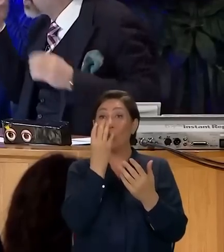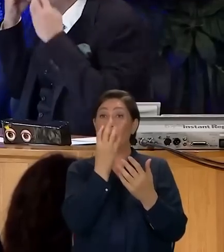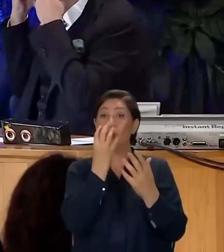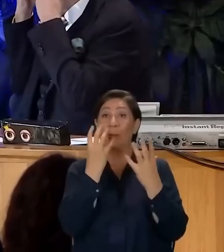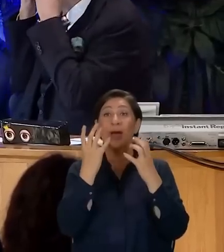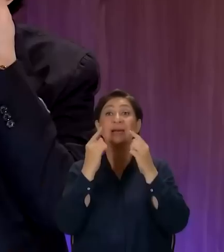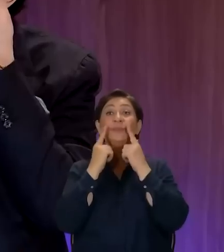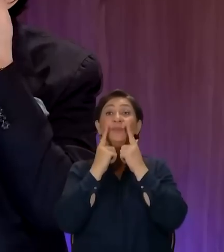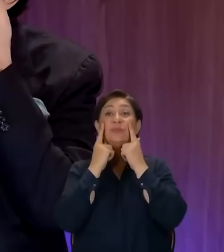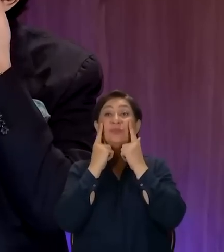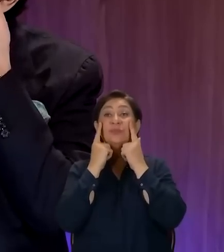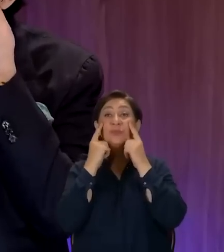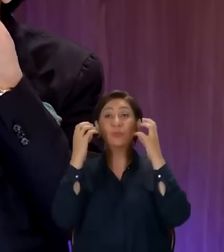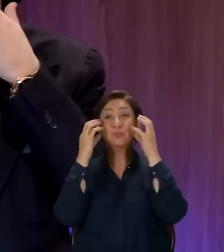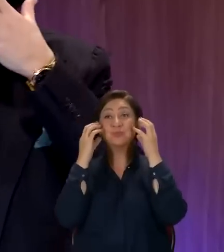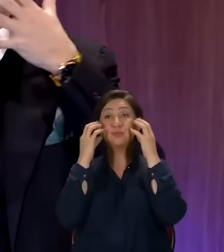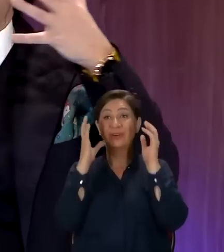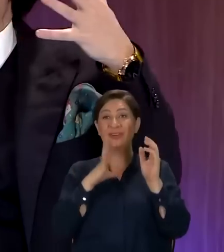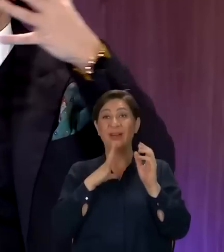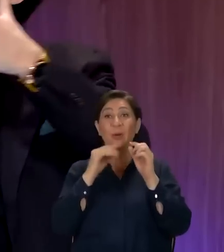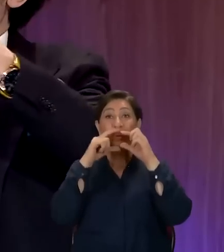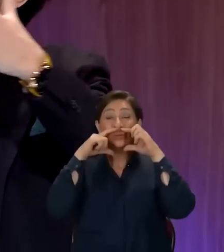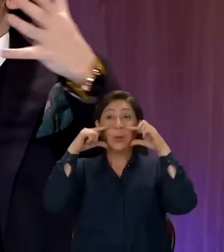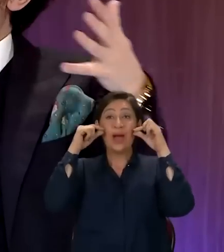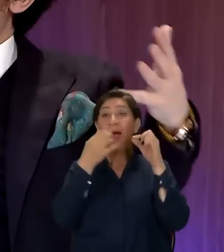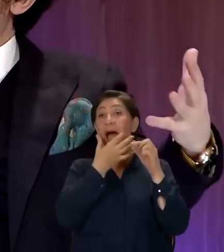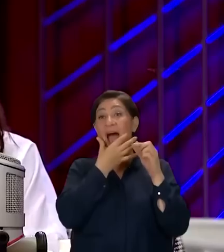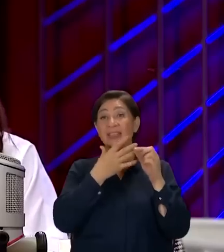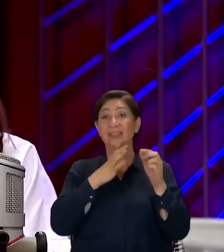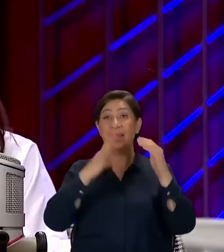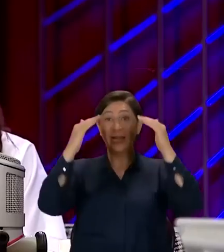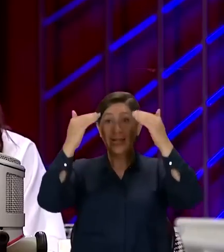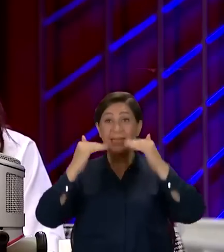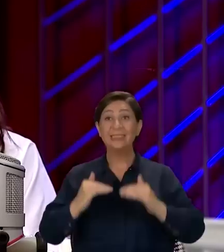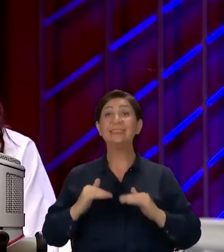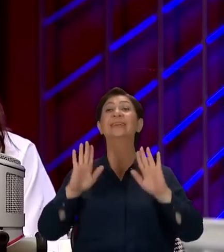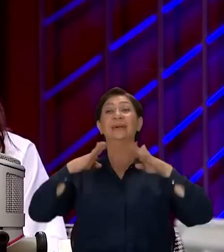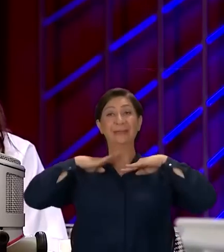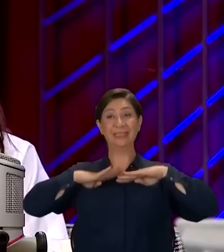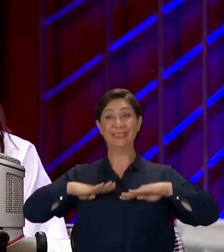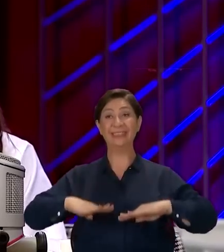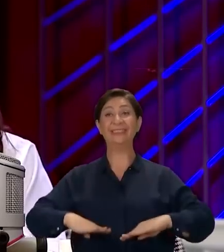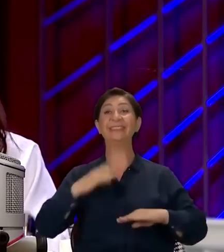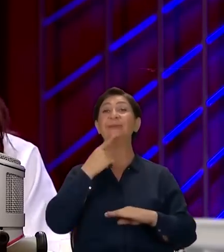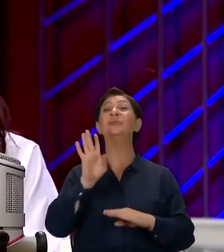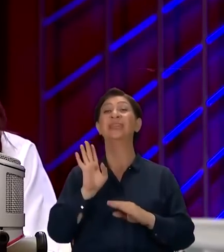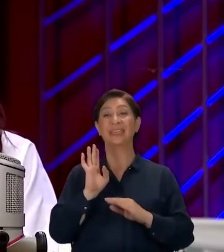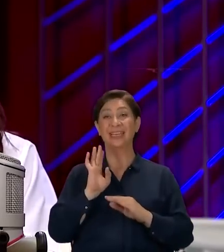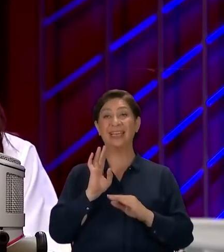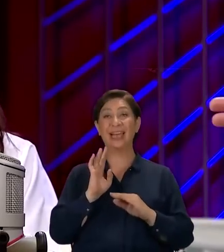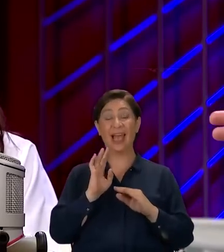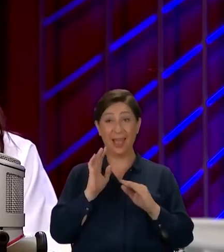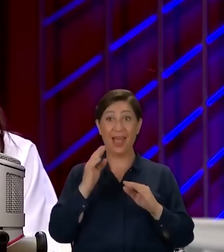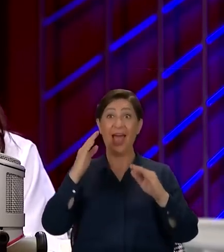burnun var. Kocaman yanaklı, kocaman bir ağzın var. Kocaman böyle. Aşağı doğru inmeyeceğiz inşallah. Ha? Aşağı doğru ineceğiz